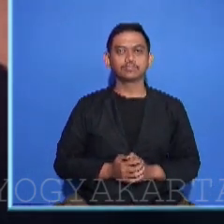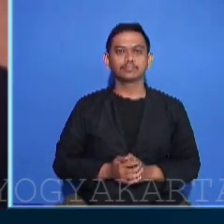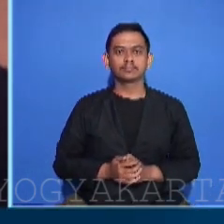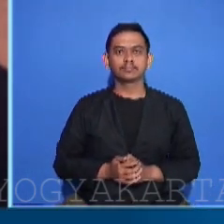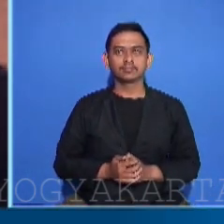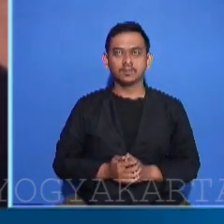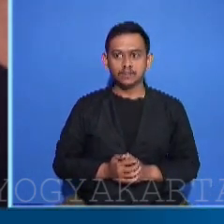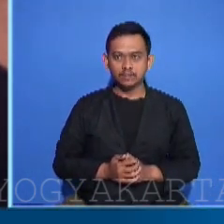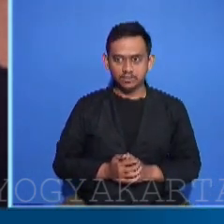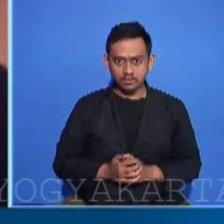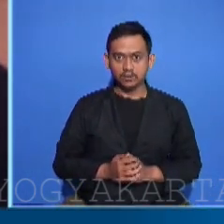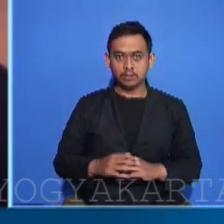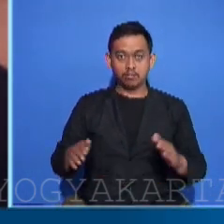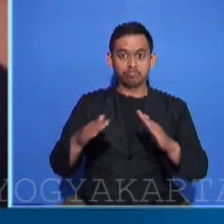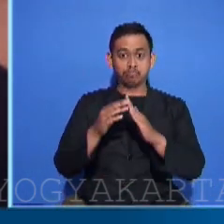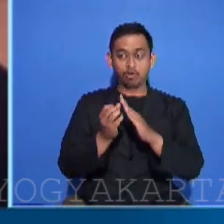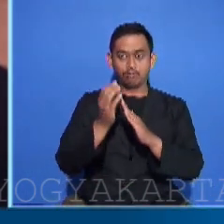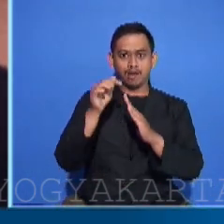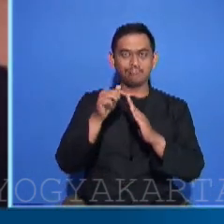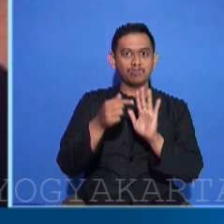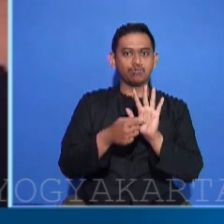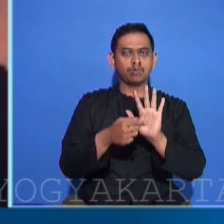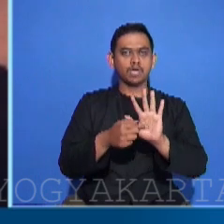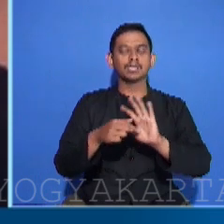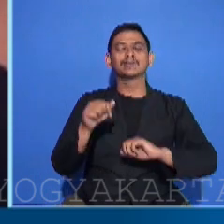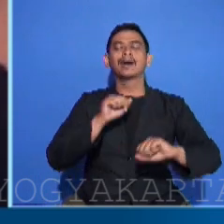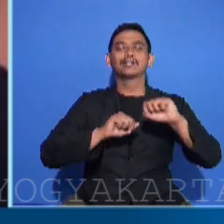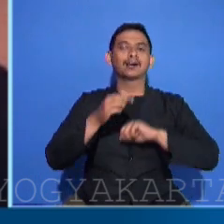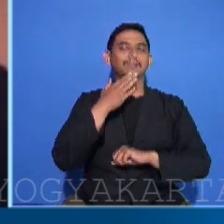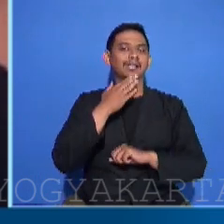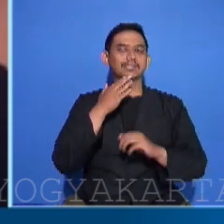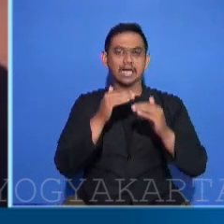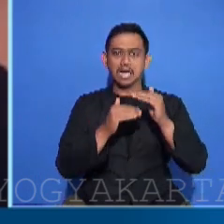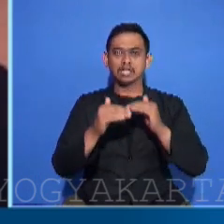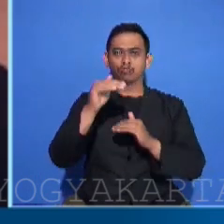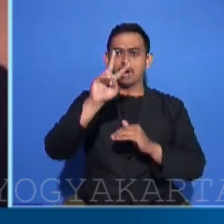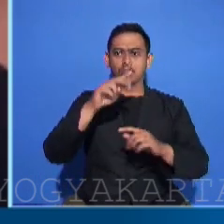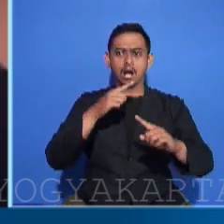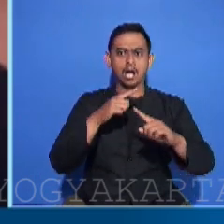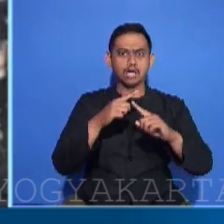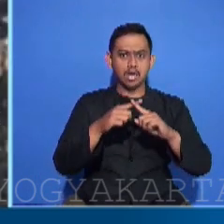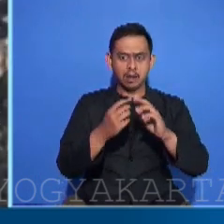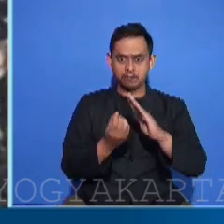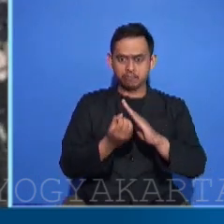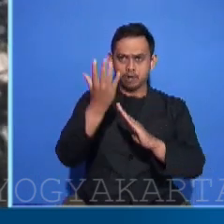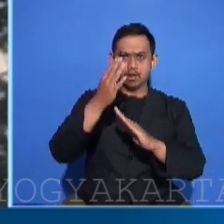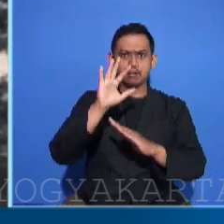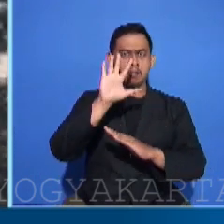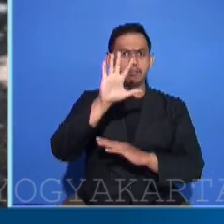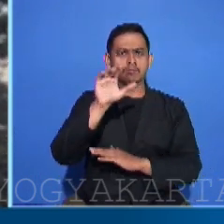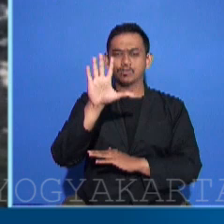Gunung Merapi masih menunjukkan aktivitas tinggi ini terbukti dengan dua kali erupsi pada pukul 05.50 dan